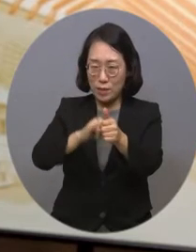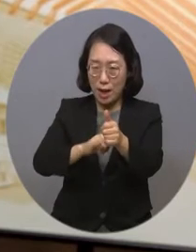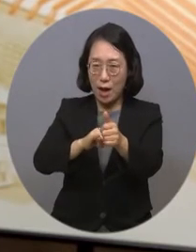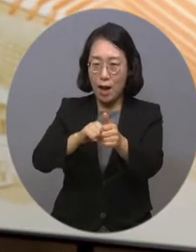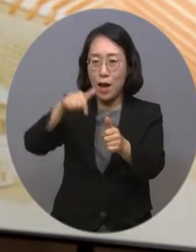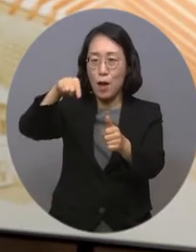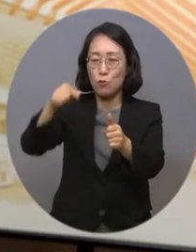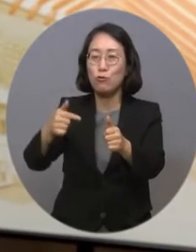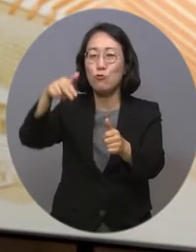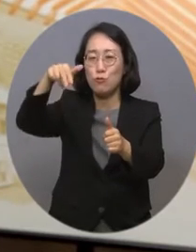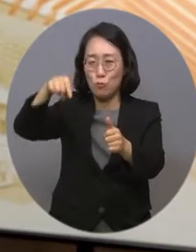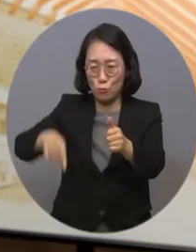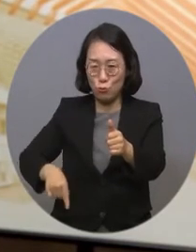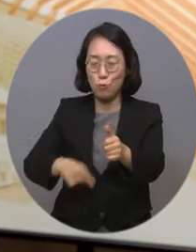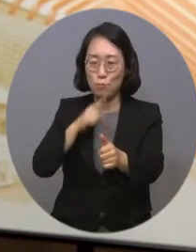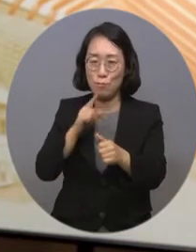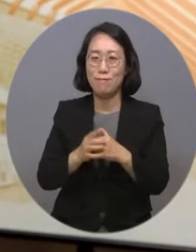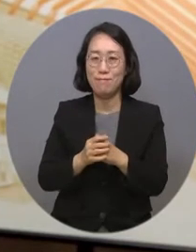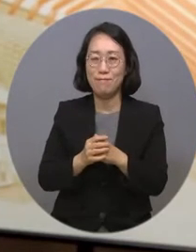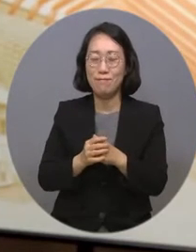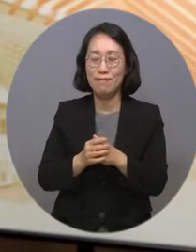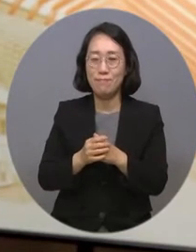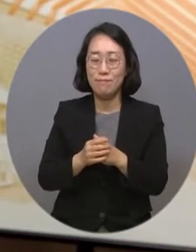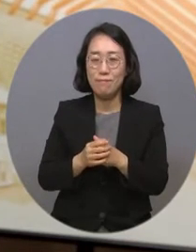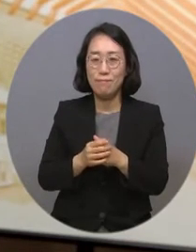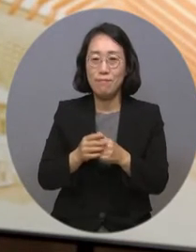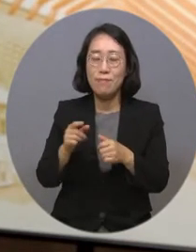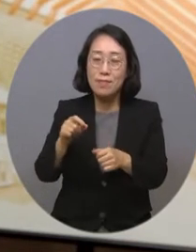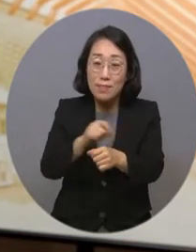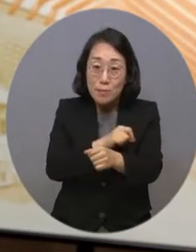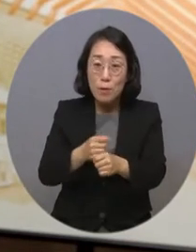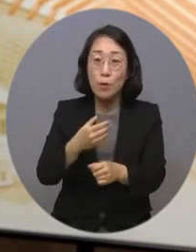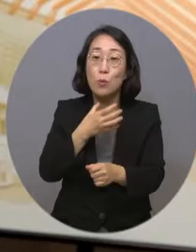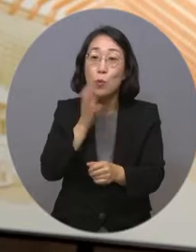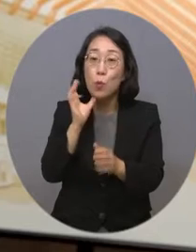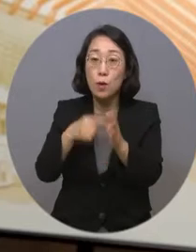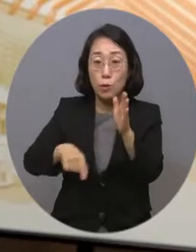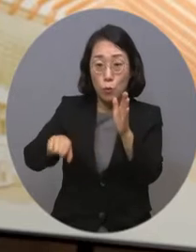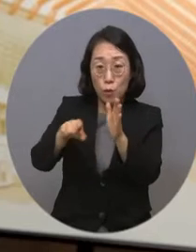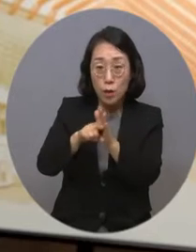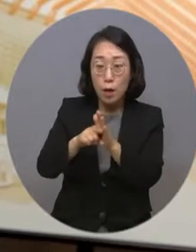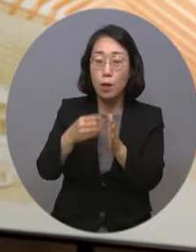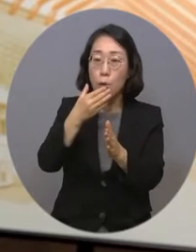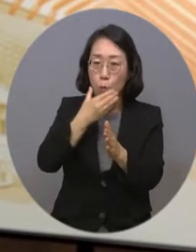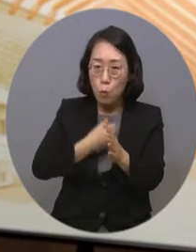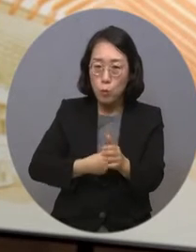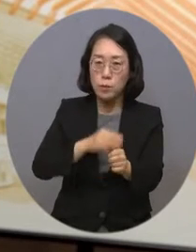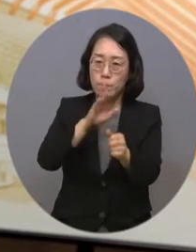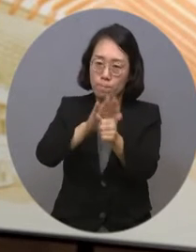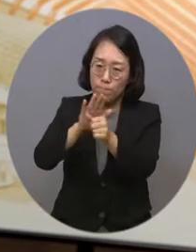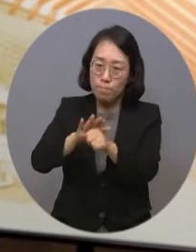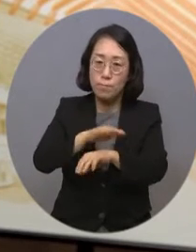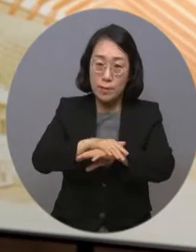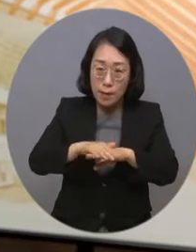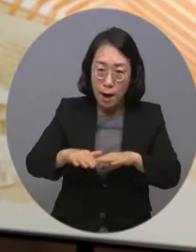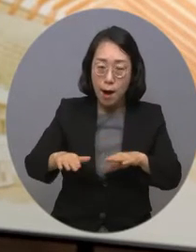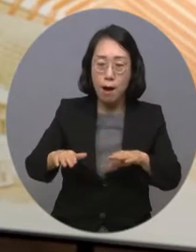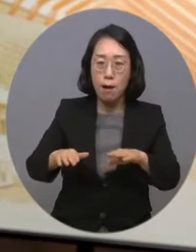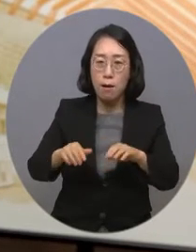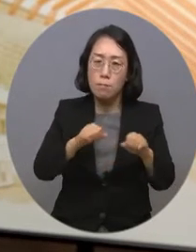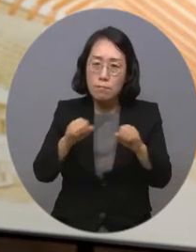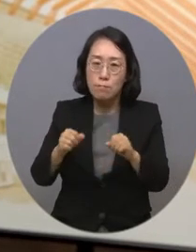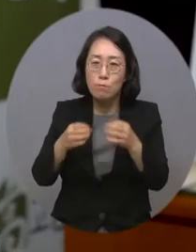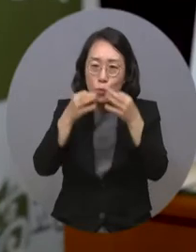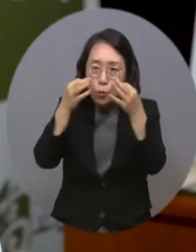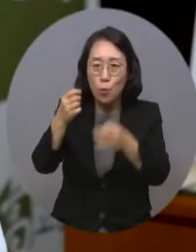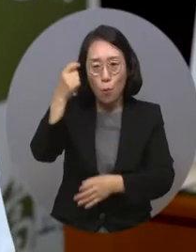효자군수라고 네. 있는데요. 네. 그 여러 분야 중에서 이렇게 특별히 네. 어르신들을 위한 복지정책을 강화하고 또 이렇게 섬세하게 신경 쓰시는 이유가 있으실까요?